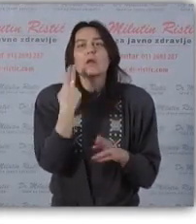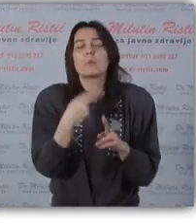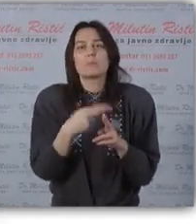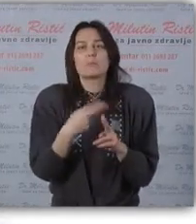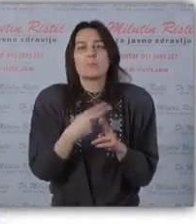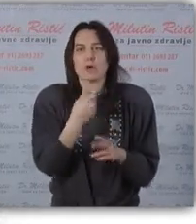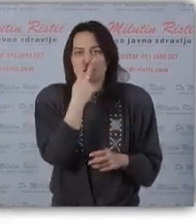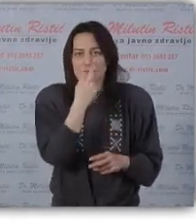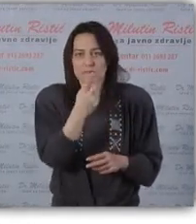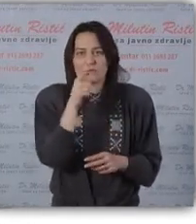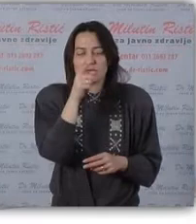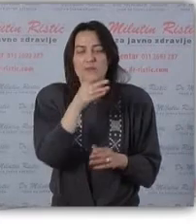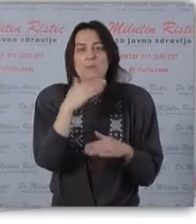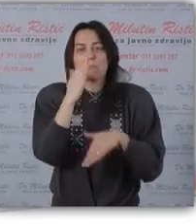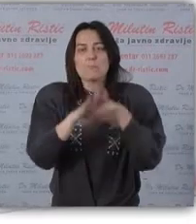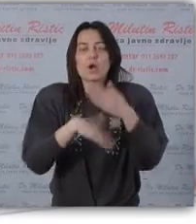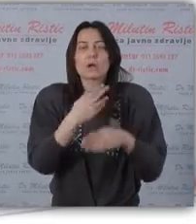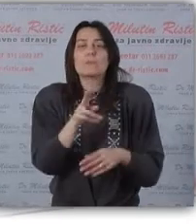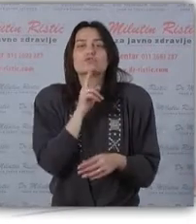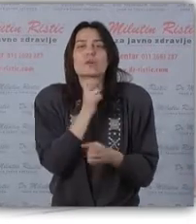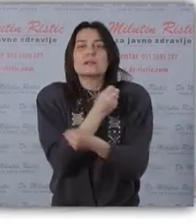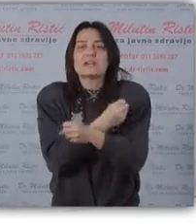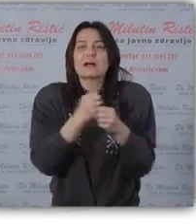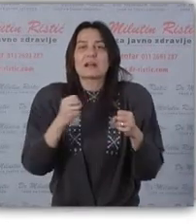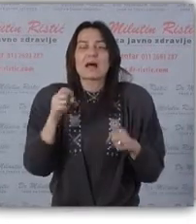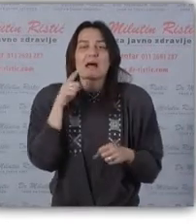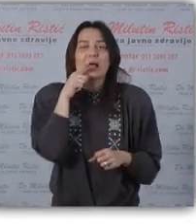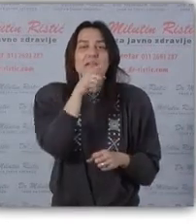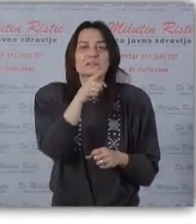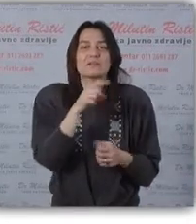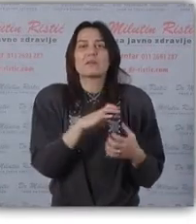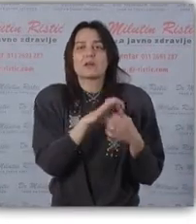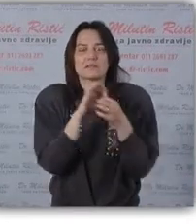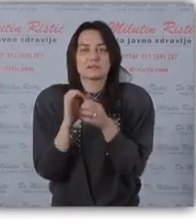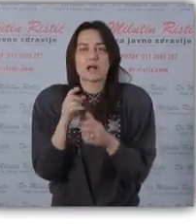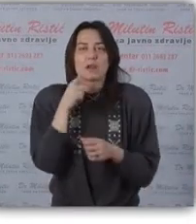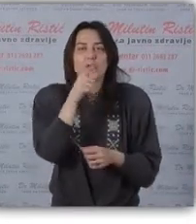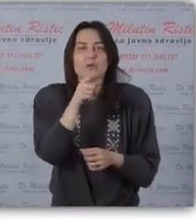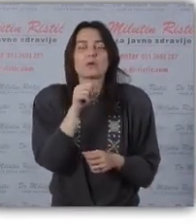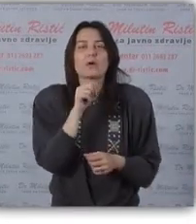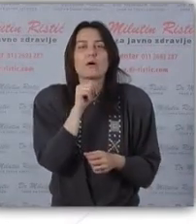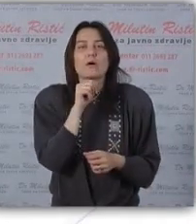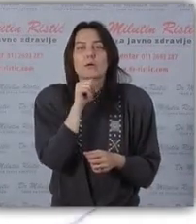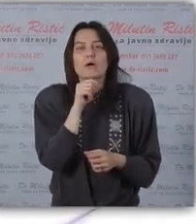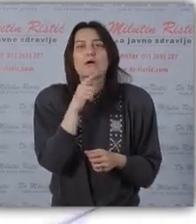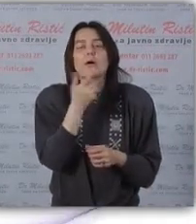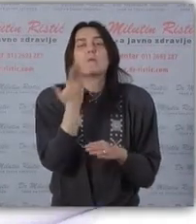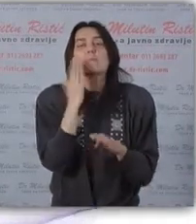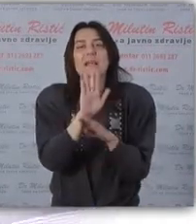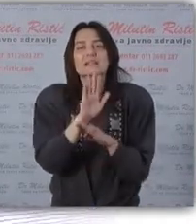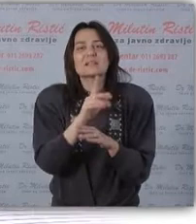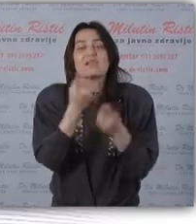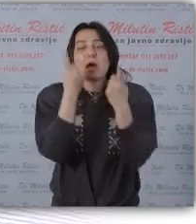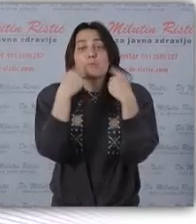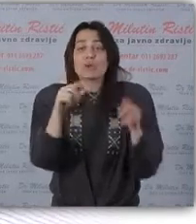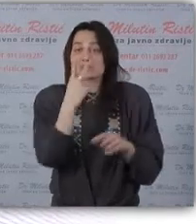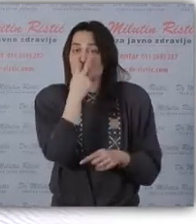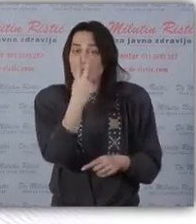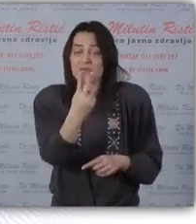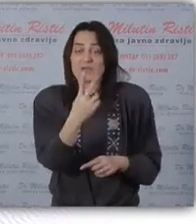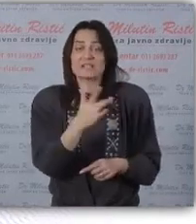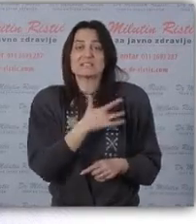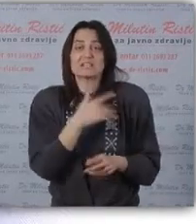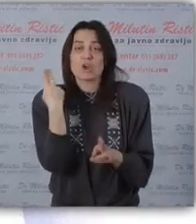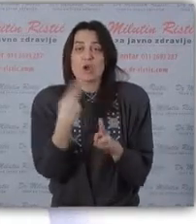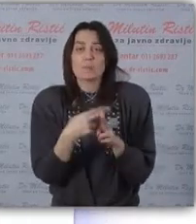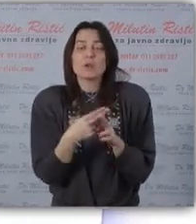tahibradikardijalnim sindromima ili znači, poremećima koji se nazivaju hronotropna inkontinencija. Hronotropna inkontinencija predstavlja